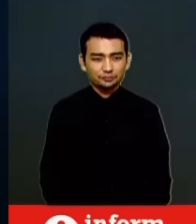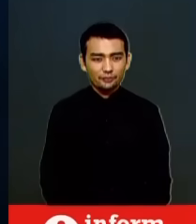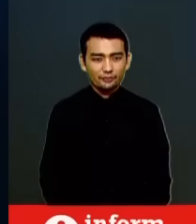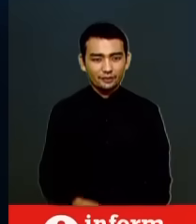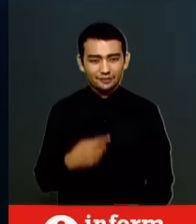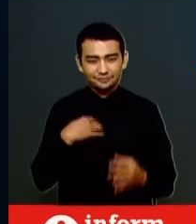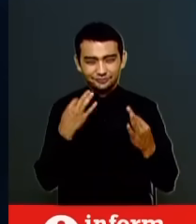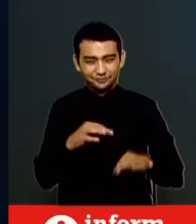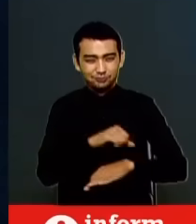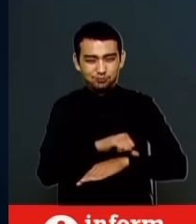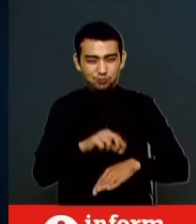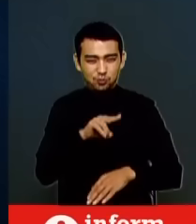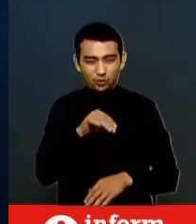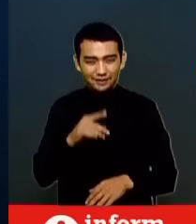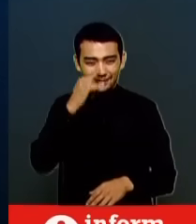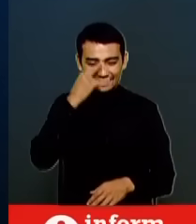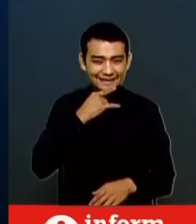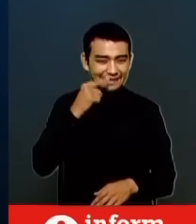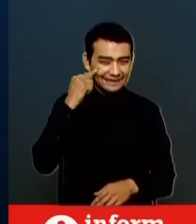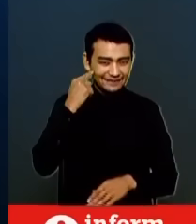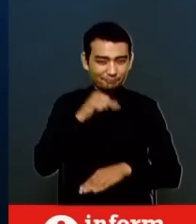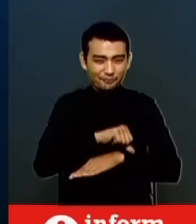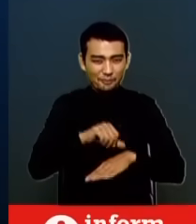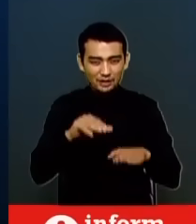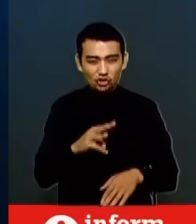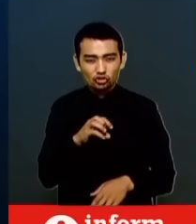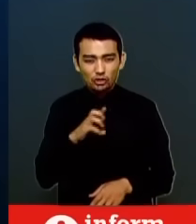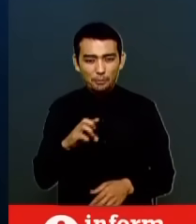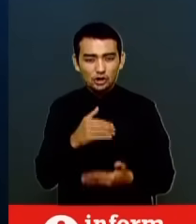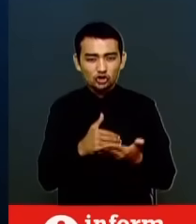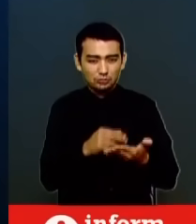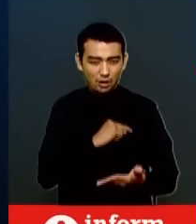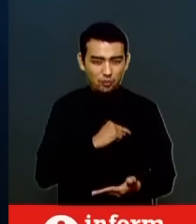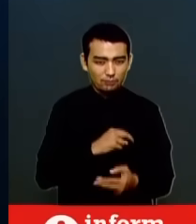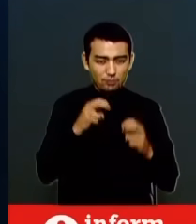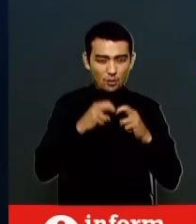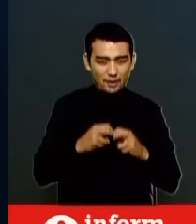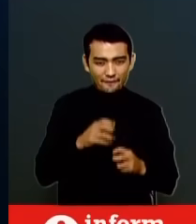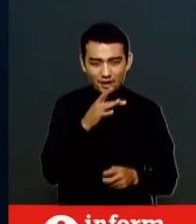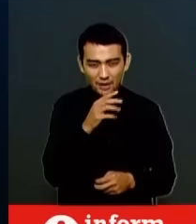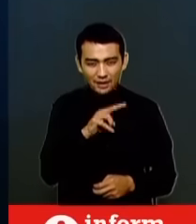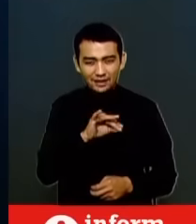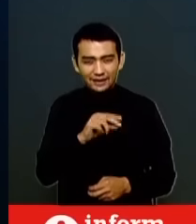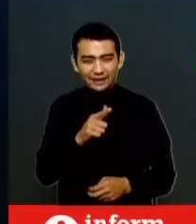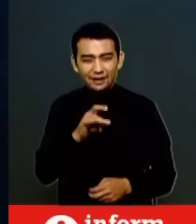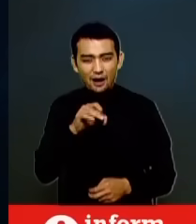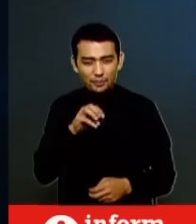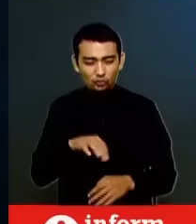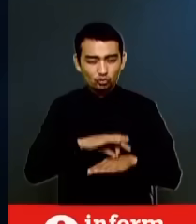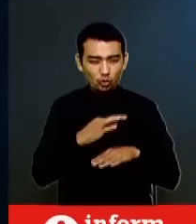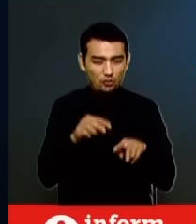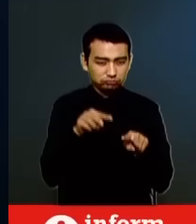Өткізу пункттері, оның ішінде Қазақ-Қырғыз шекара учаскесі штаттық режимде жұмыс істеп тұр. Тексеру уақытының регламенттік нормативтері қатаң